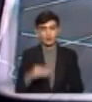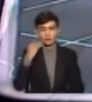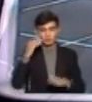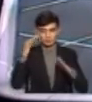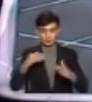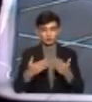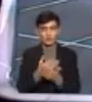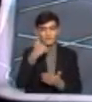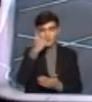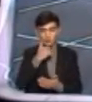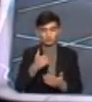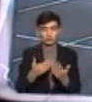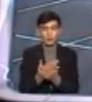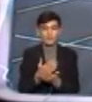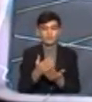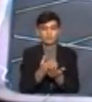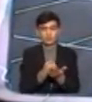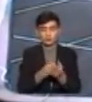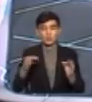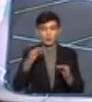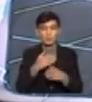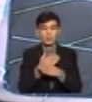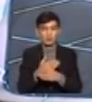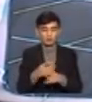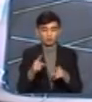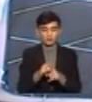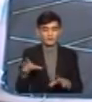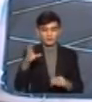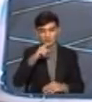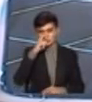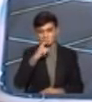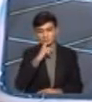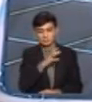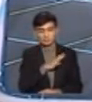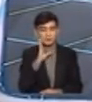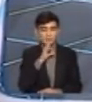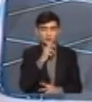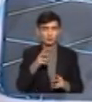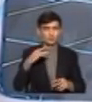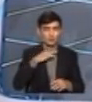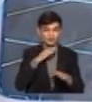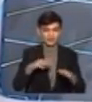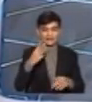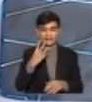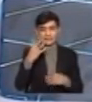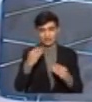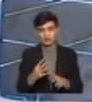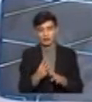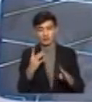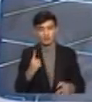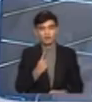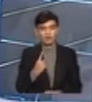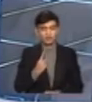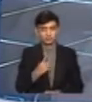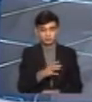Жаңа жылдан бастап жаңартылған атаулы әлеуметтік көмекті түсінбеген көп балалы аналар 3 күннен бері кезек күтіп сабылып